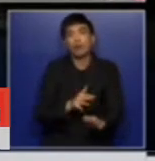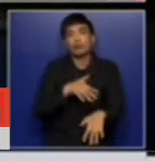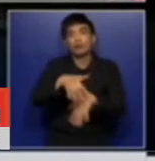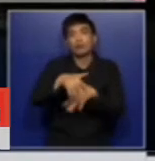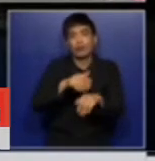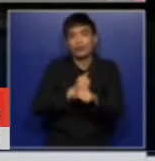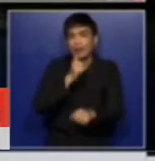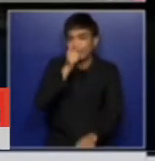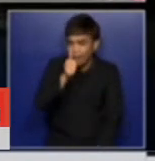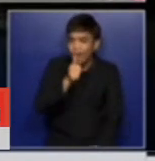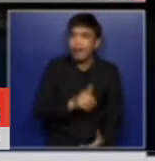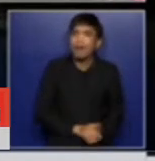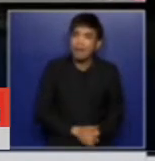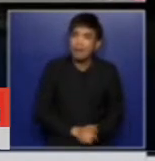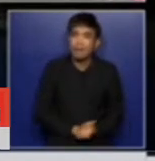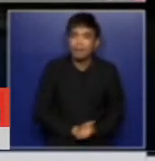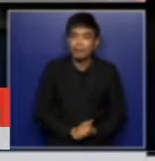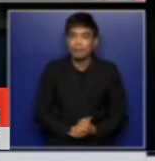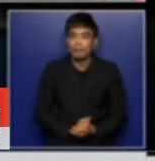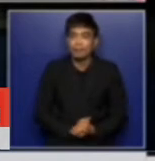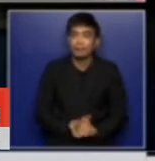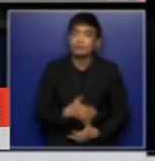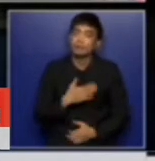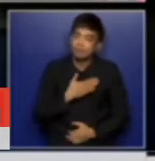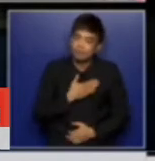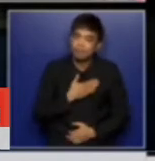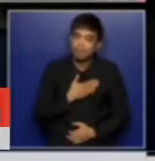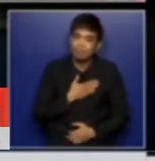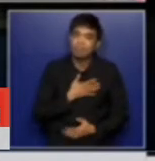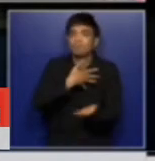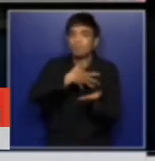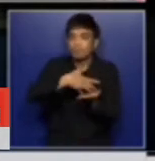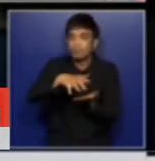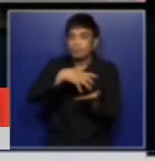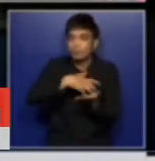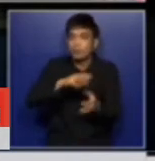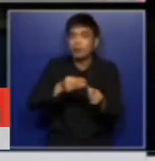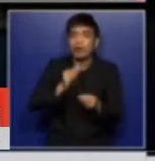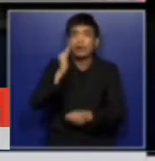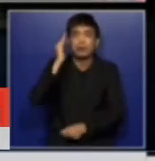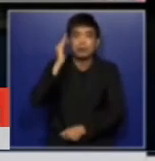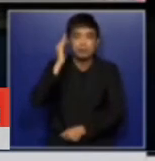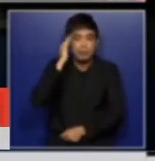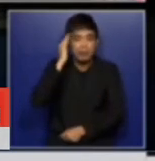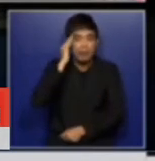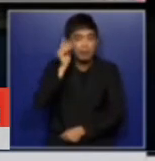ไทยแต่ผมก็ต้องกราบเรียนท่านประธานครับผมผิดหวังหลาย